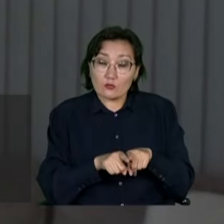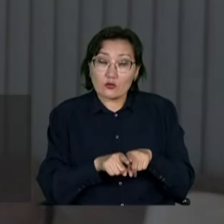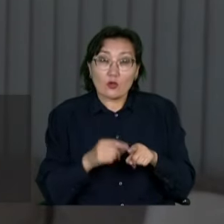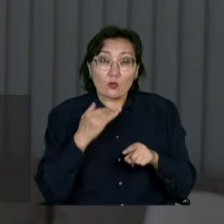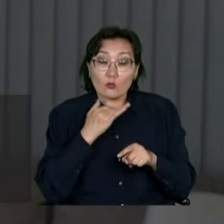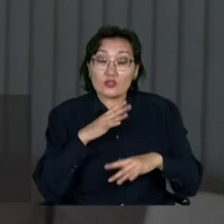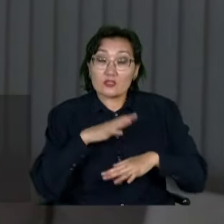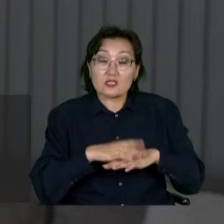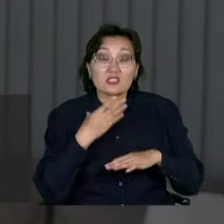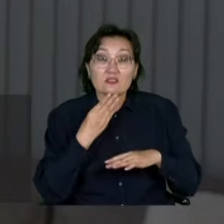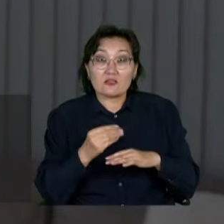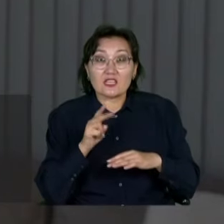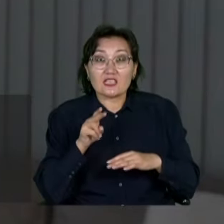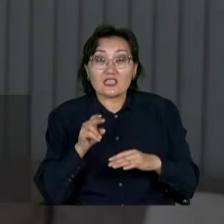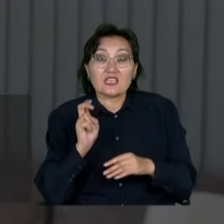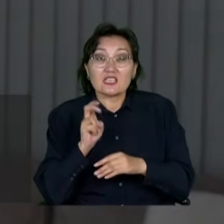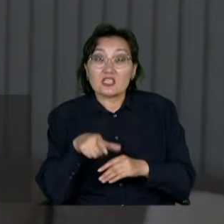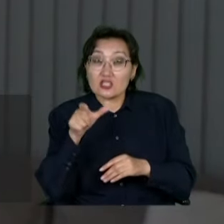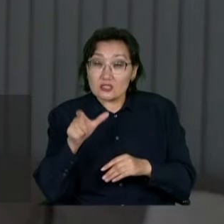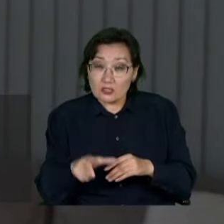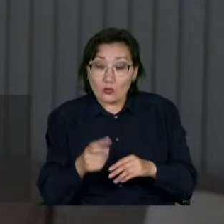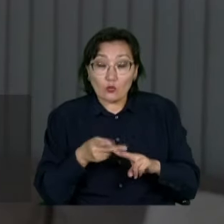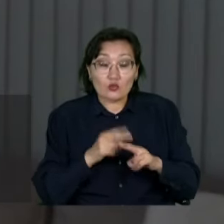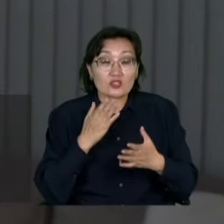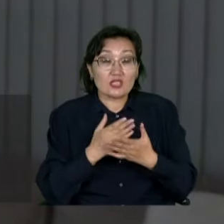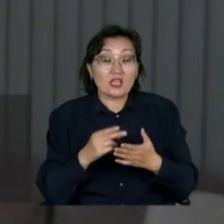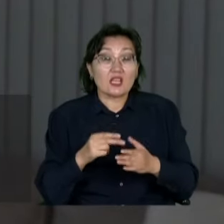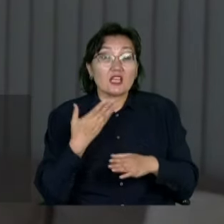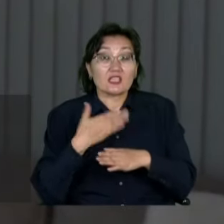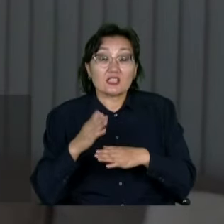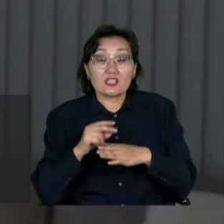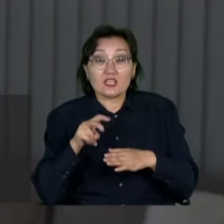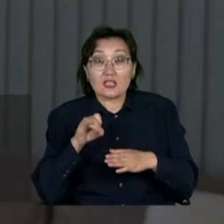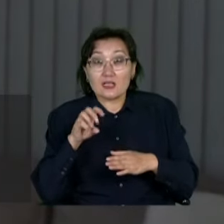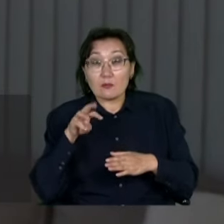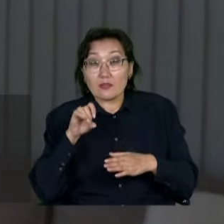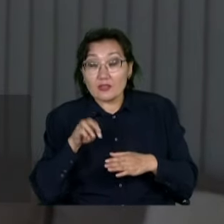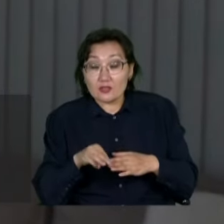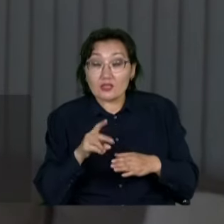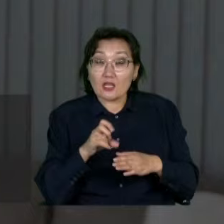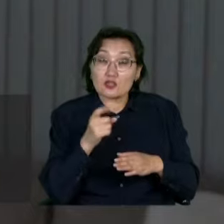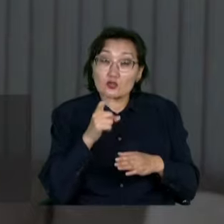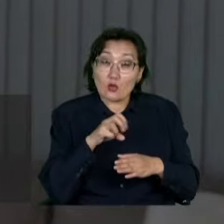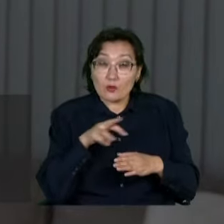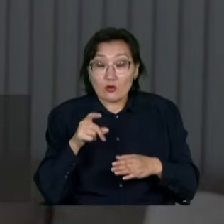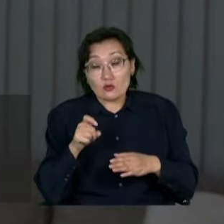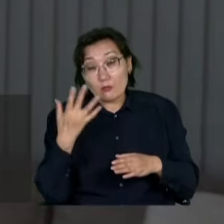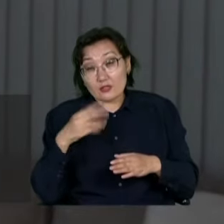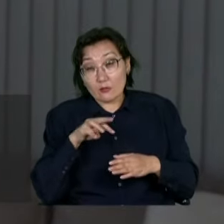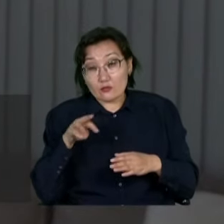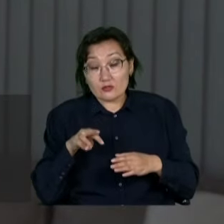многих банков свои клиенты, у которых есть кредитные лимиты на 100 миллионов, на 150 миллионов, которые они